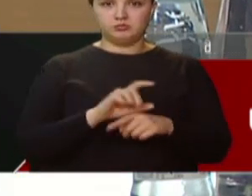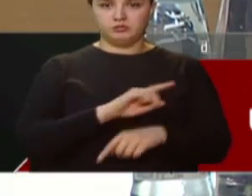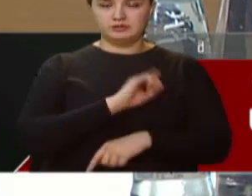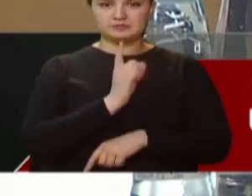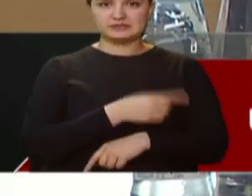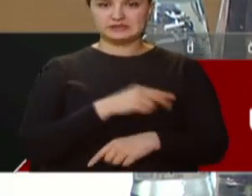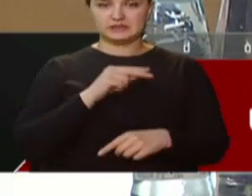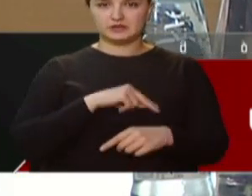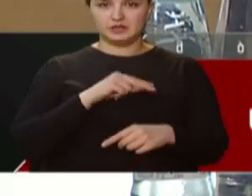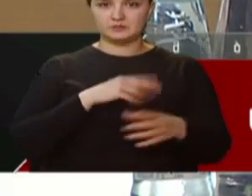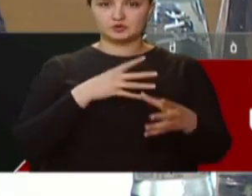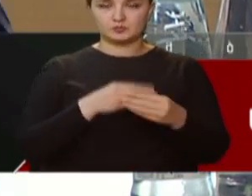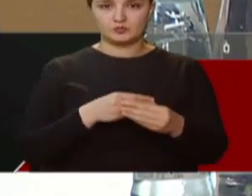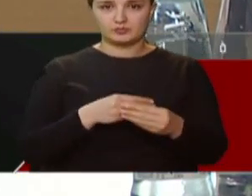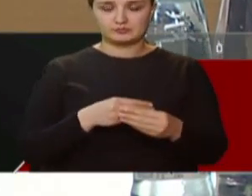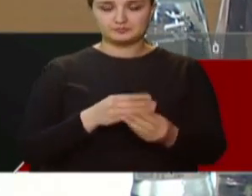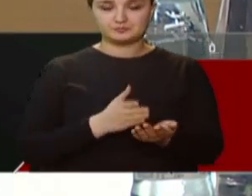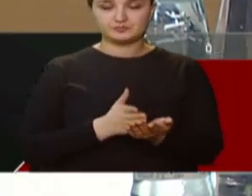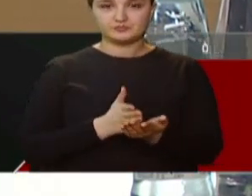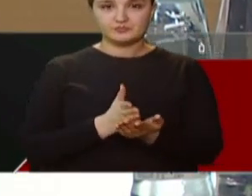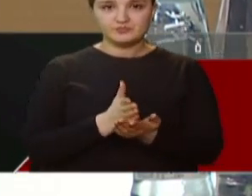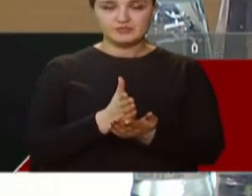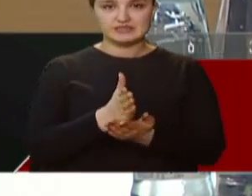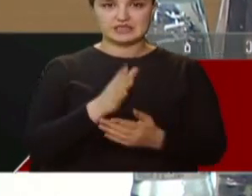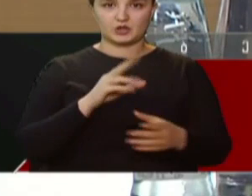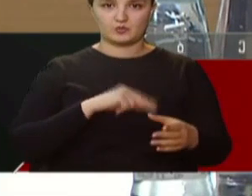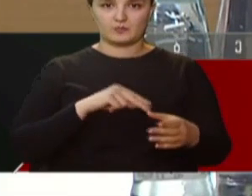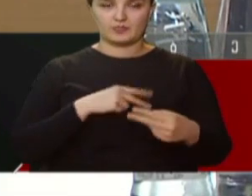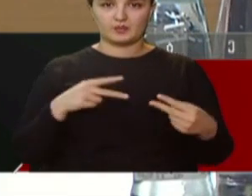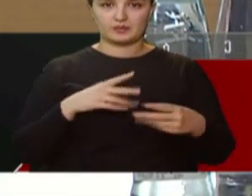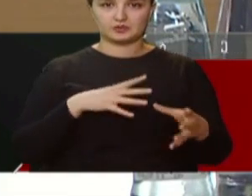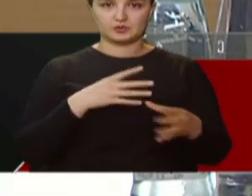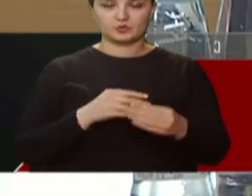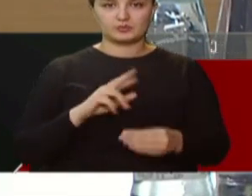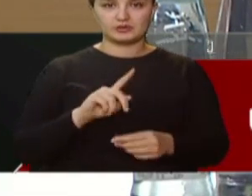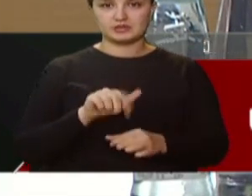ekonomikuri tanamshomloba, strategiuli partneroba da rastavari megobroba.